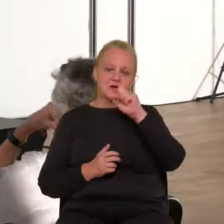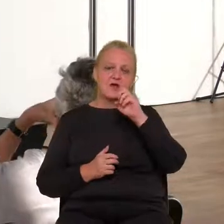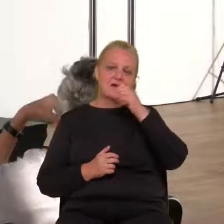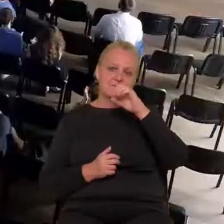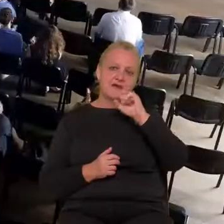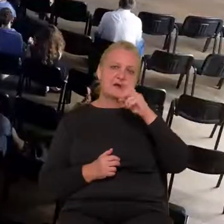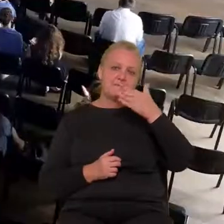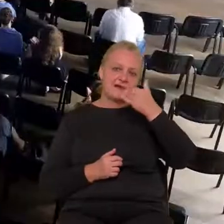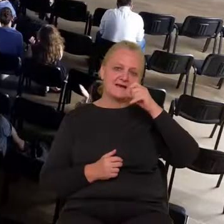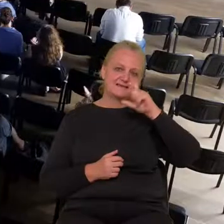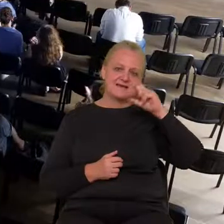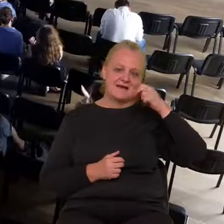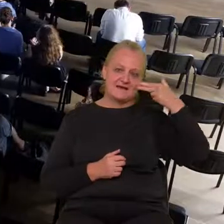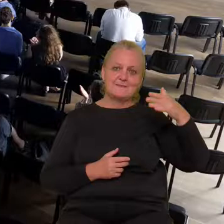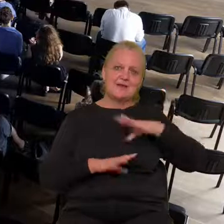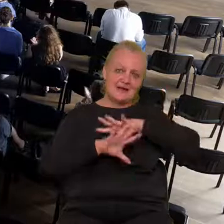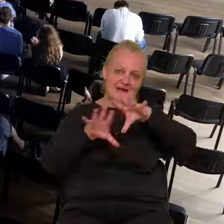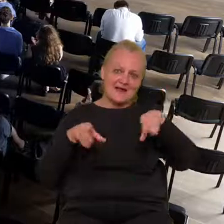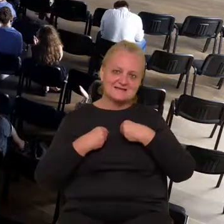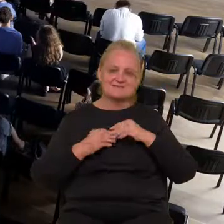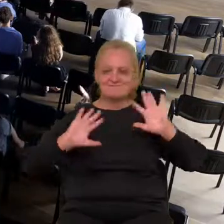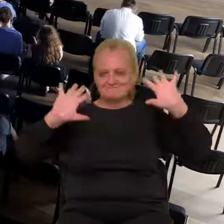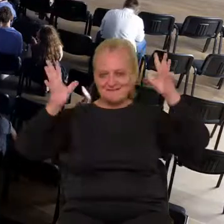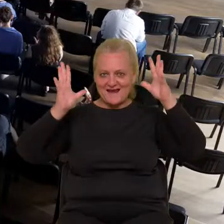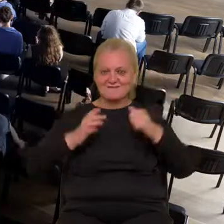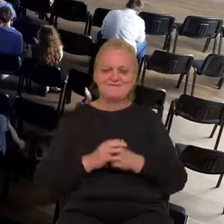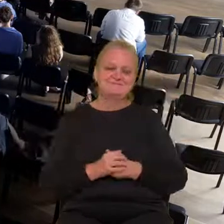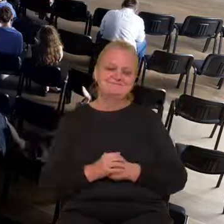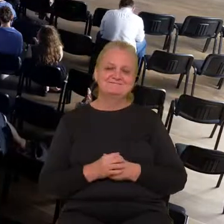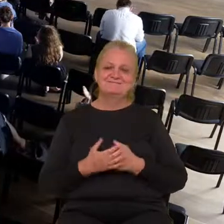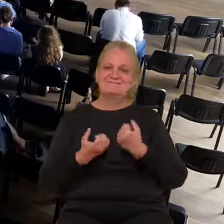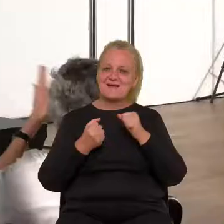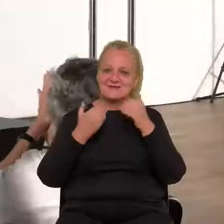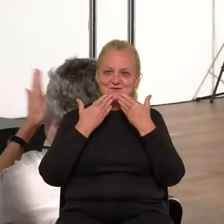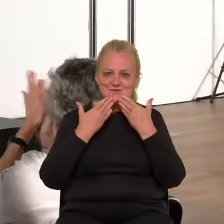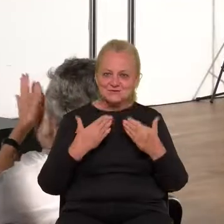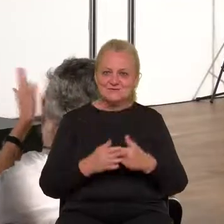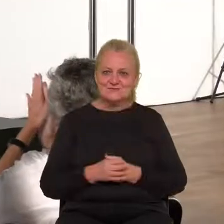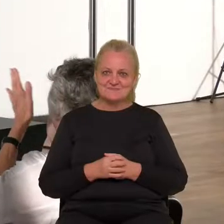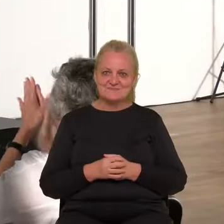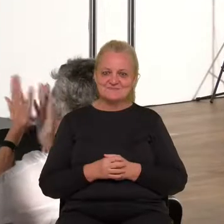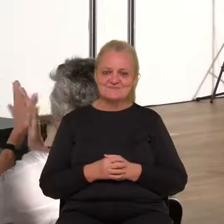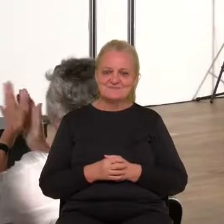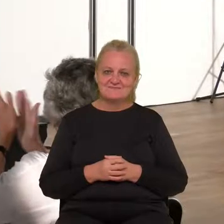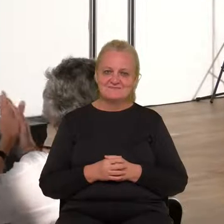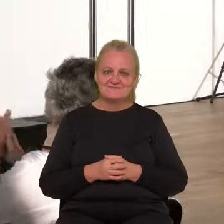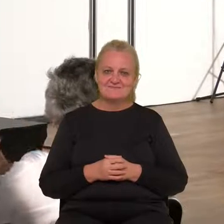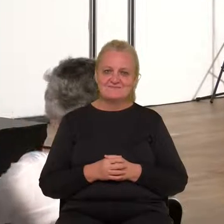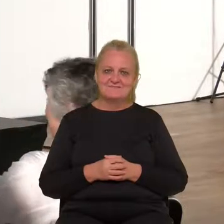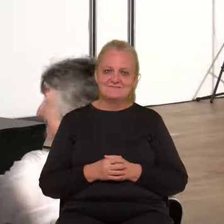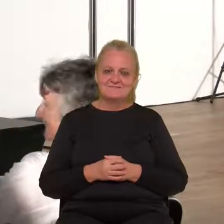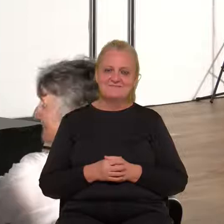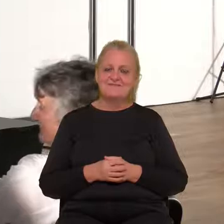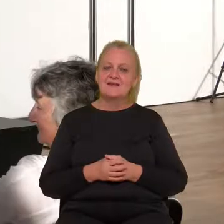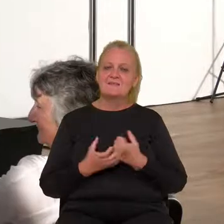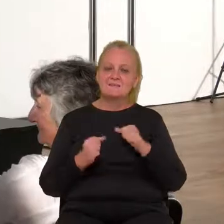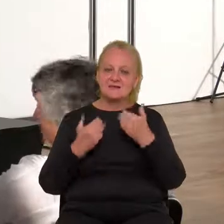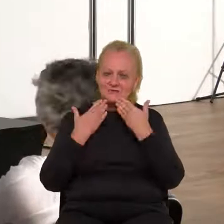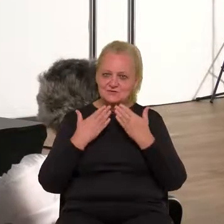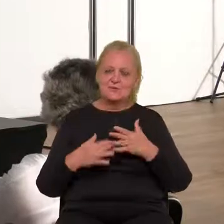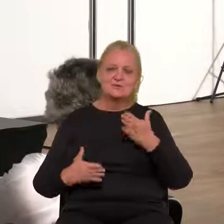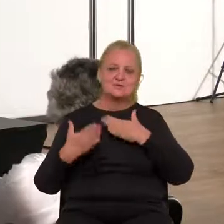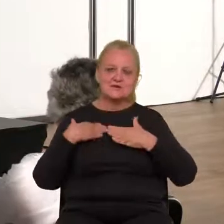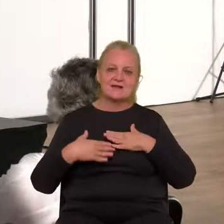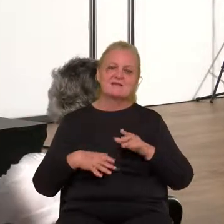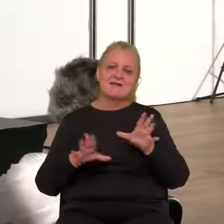z nami. Serdeczne brawa, wielkie dzięki. Thank you so much, Colum. It was pleasure to spend time